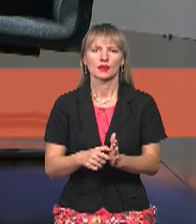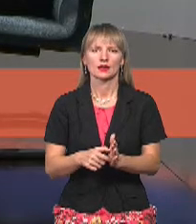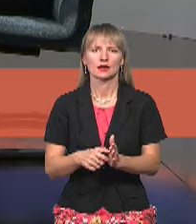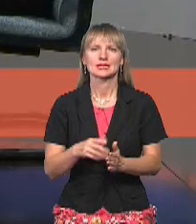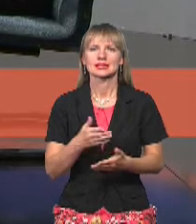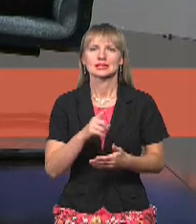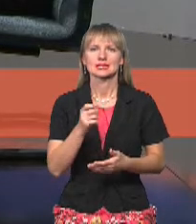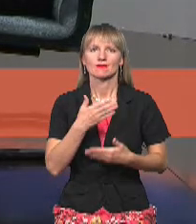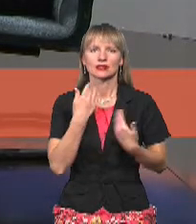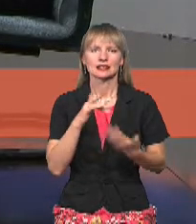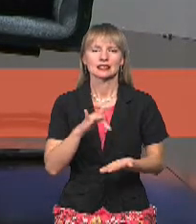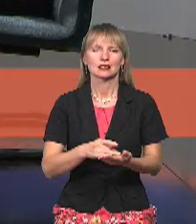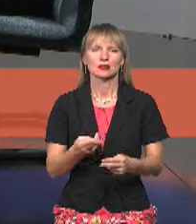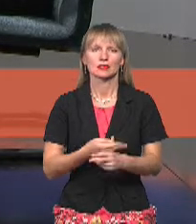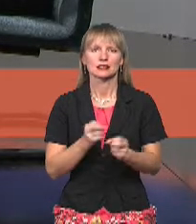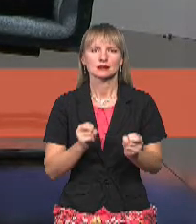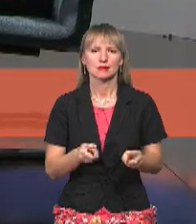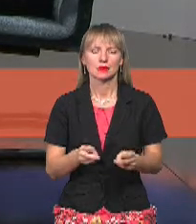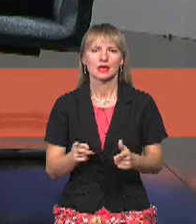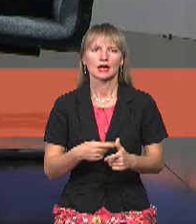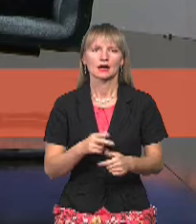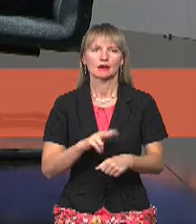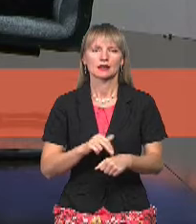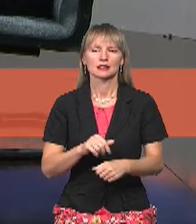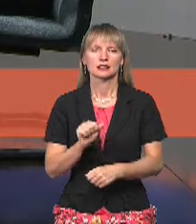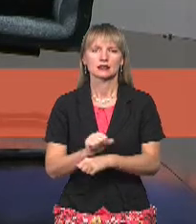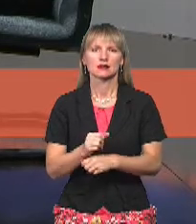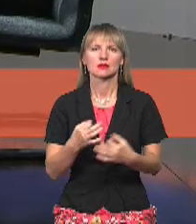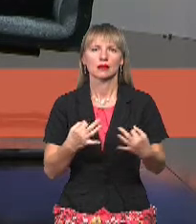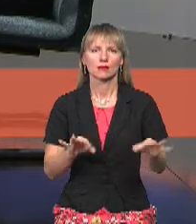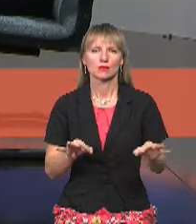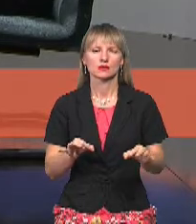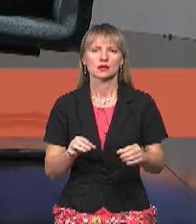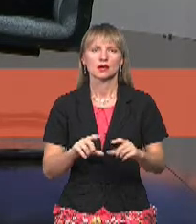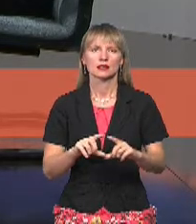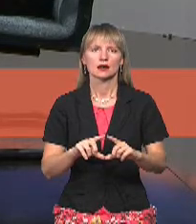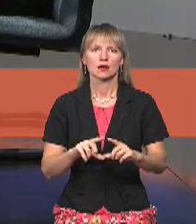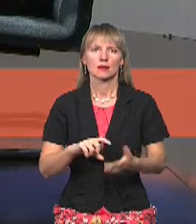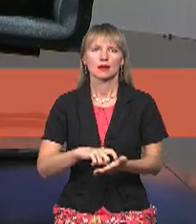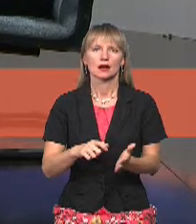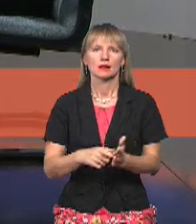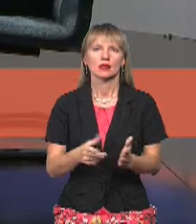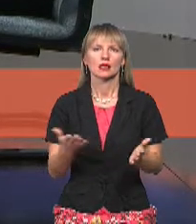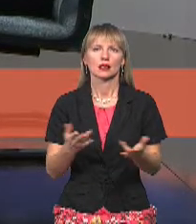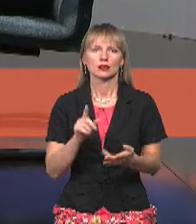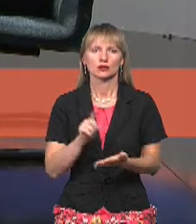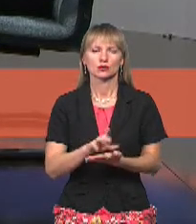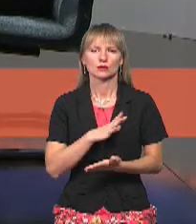За відсутності центру безпеки або поліцейської станції допускається виділення приміщення, яке відповідає вимогам определеним.